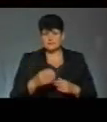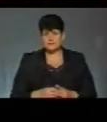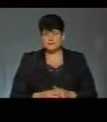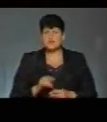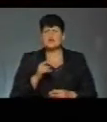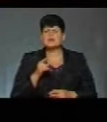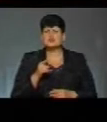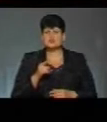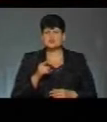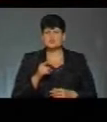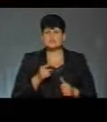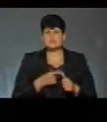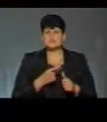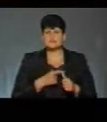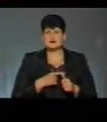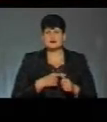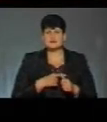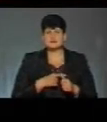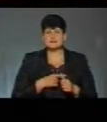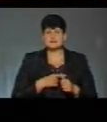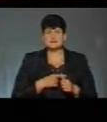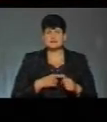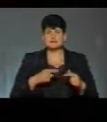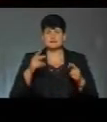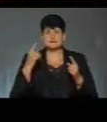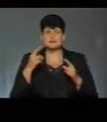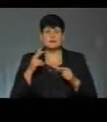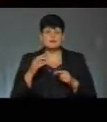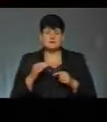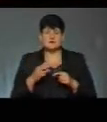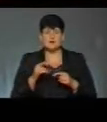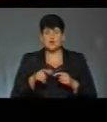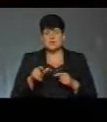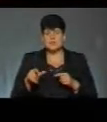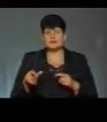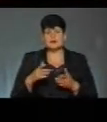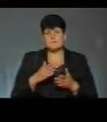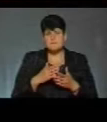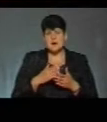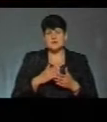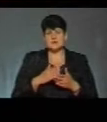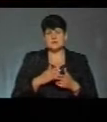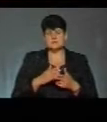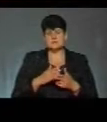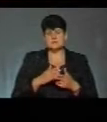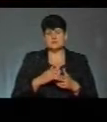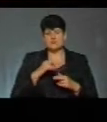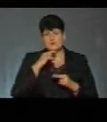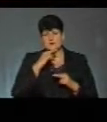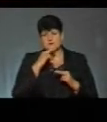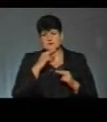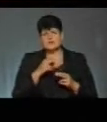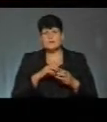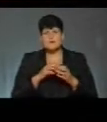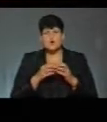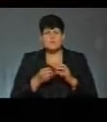Чому саме серія називається «Небезпека шукає каски»? Тому що людина має звертати увагу на всі